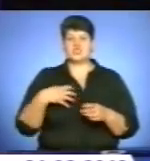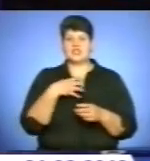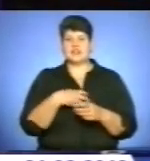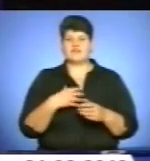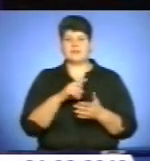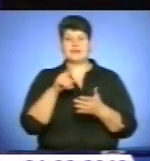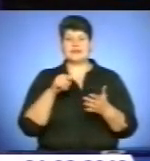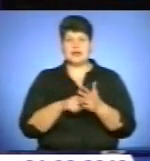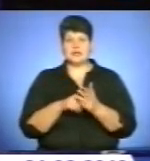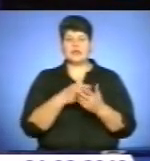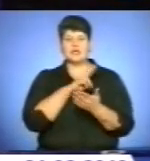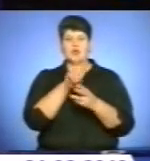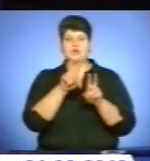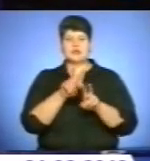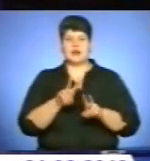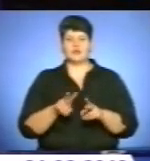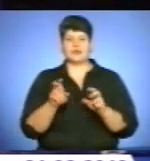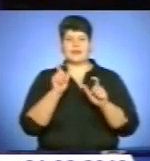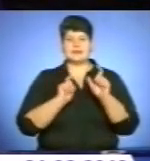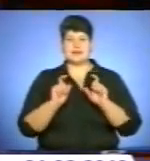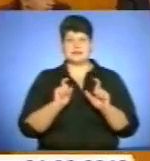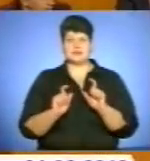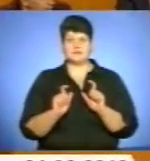сесії. Про це дивимось далі.